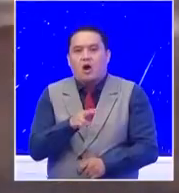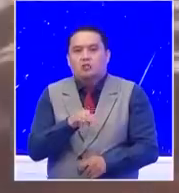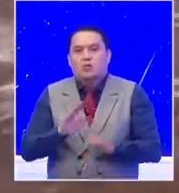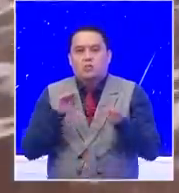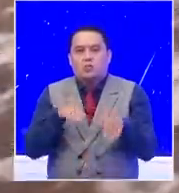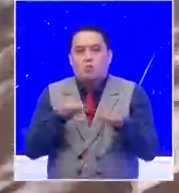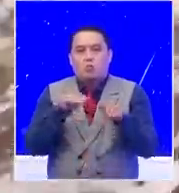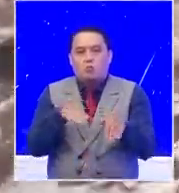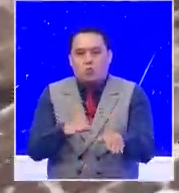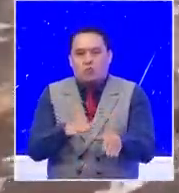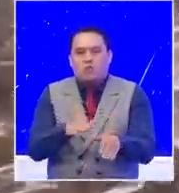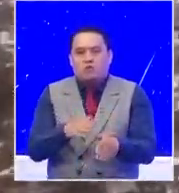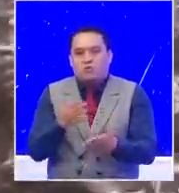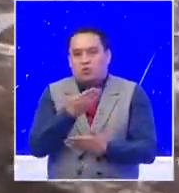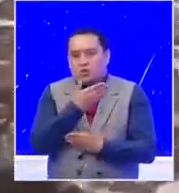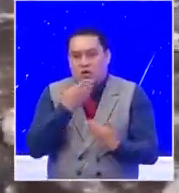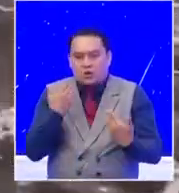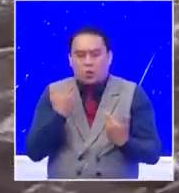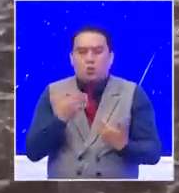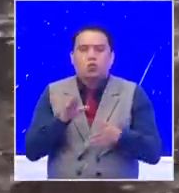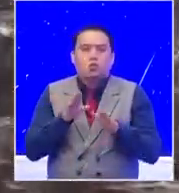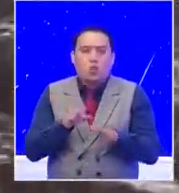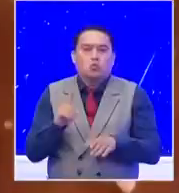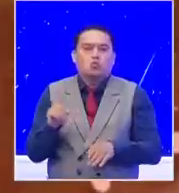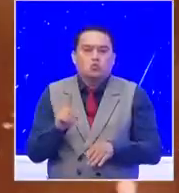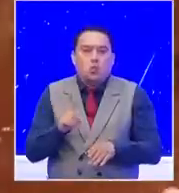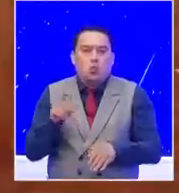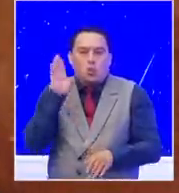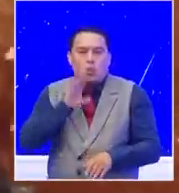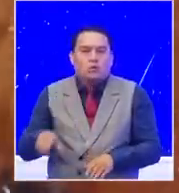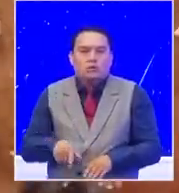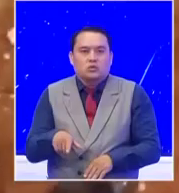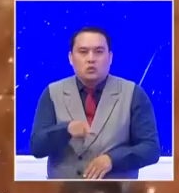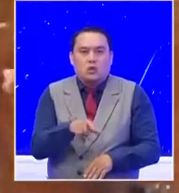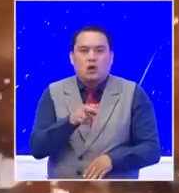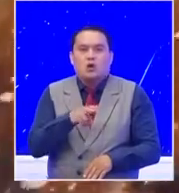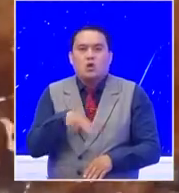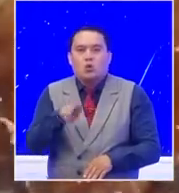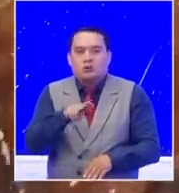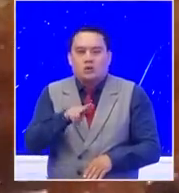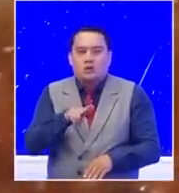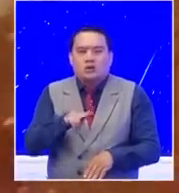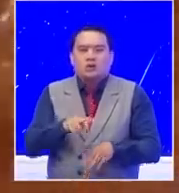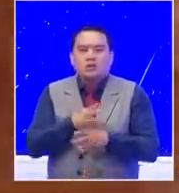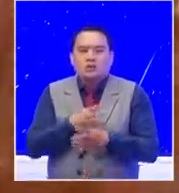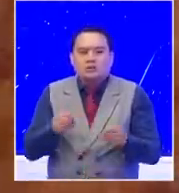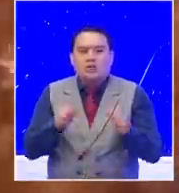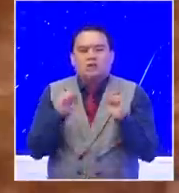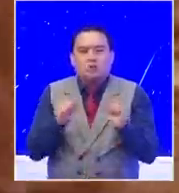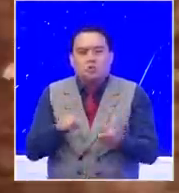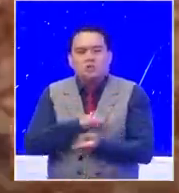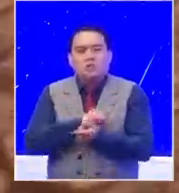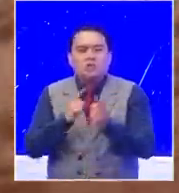море следов нефтепродуктов не обнаружено, но только потому, что речное устье покрыто льдом. Когда лед сойдет, ситуация